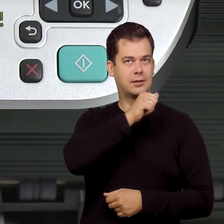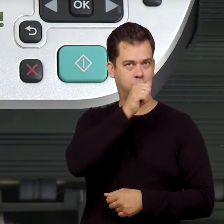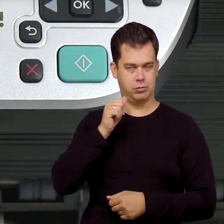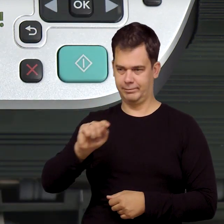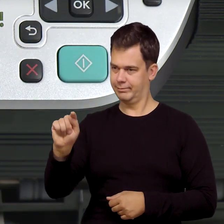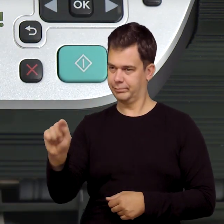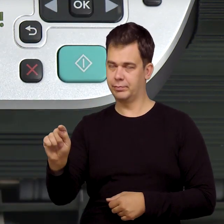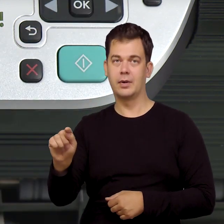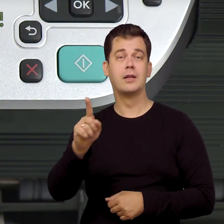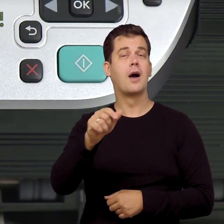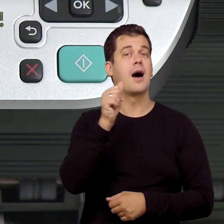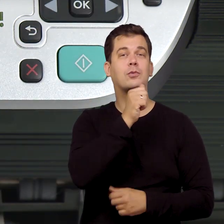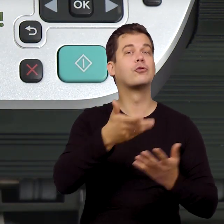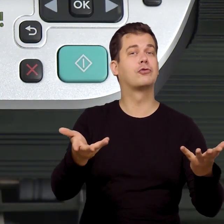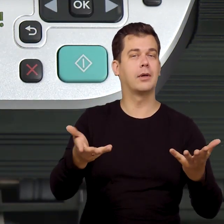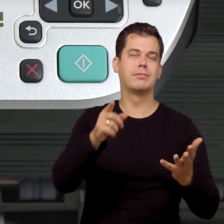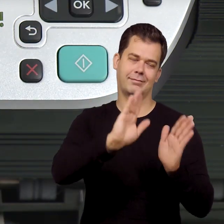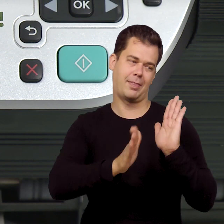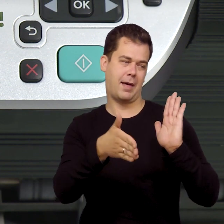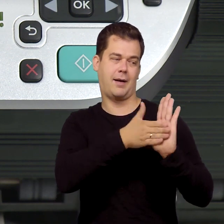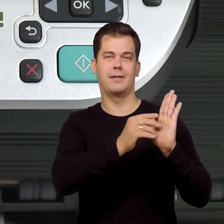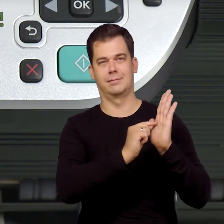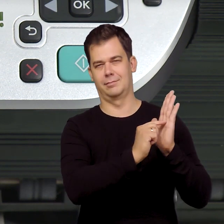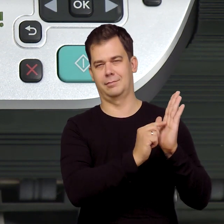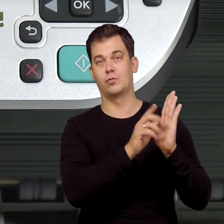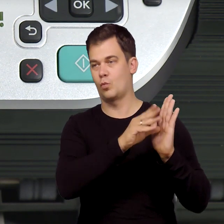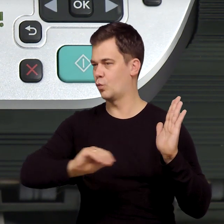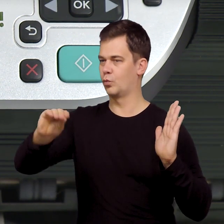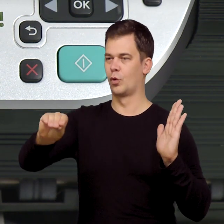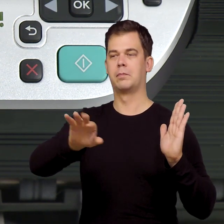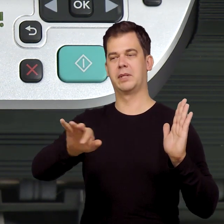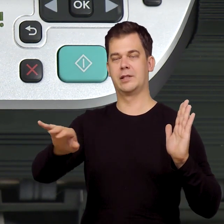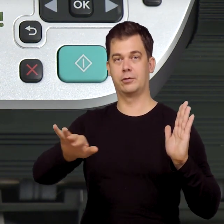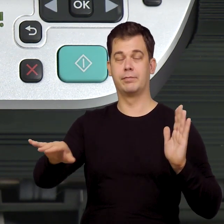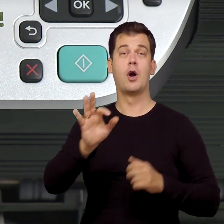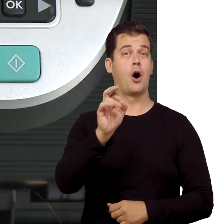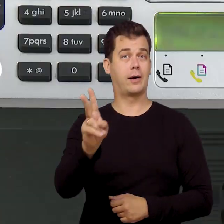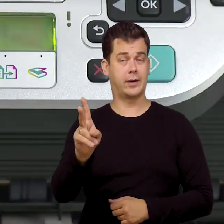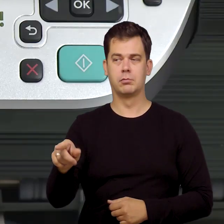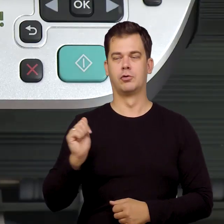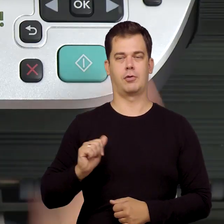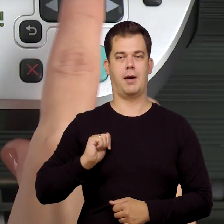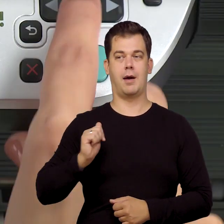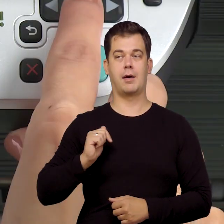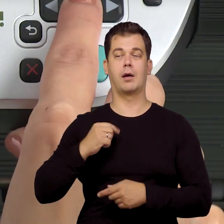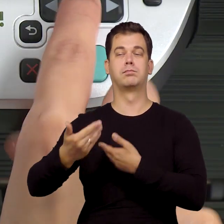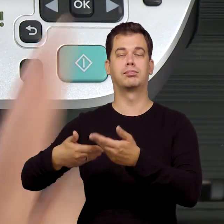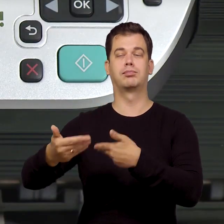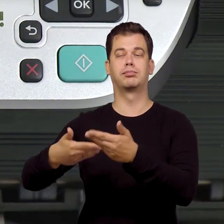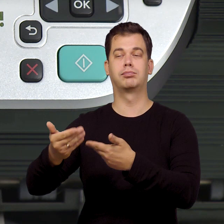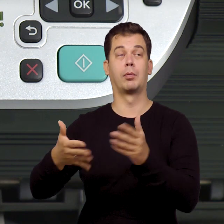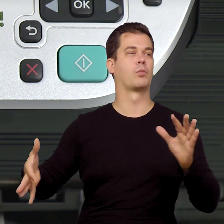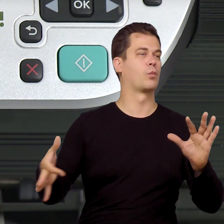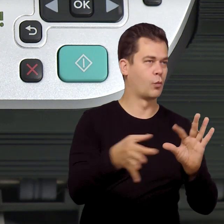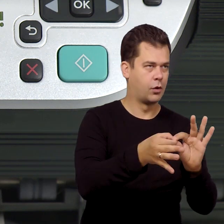hasło. Nazwę sieci Wi-Fi i hasło sprawdzisz na naklejce na modemie. Wciskamy OK i czekamy